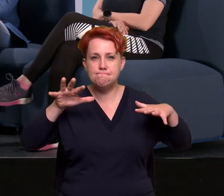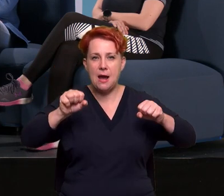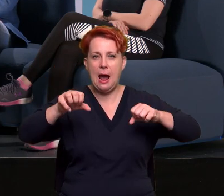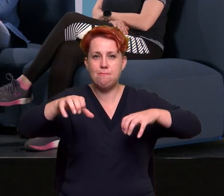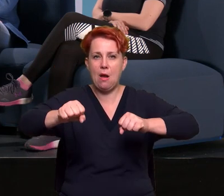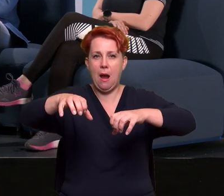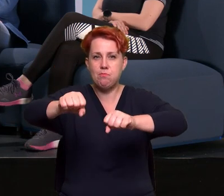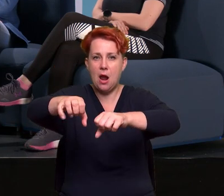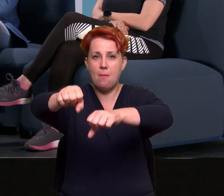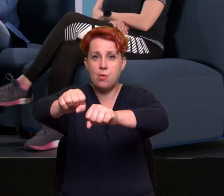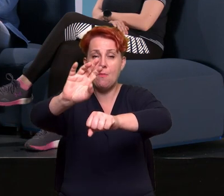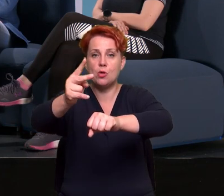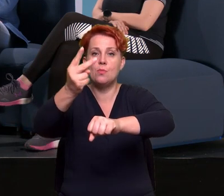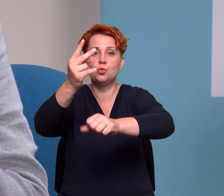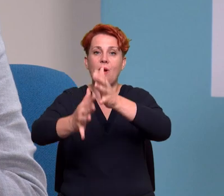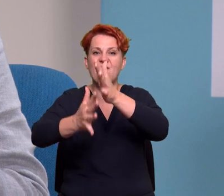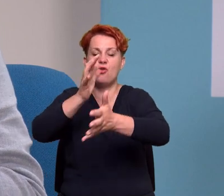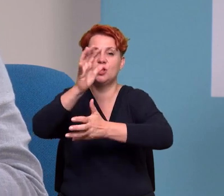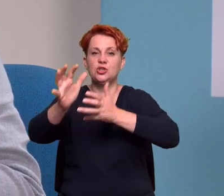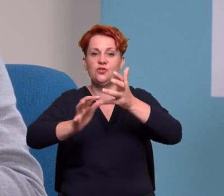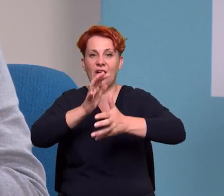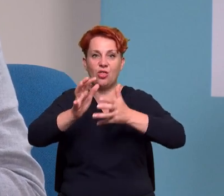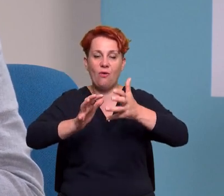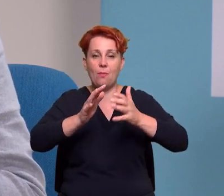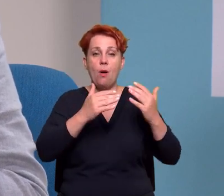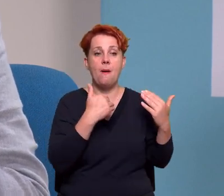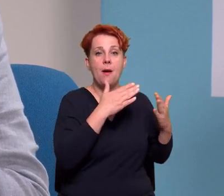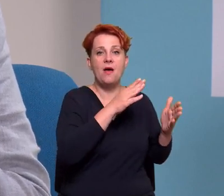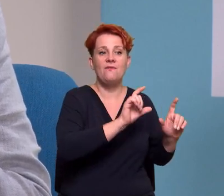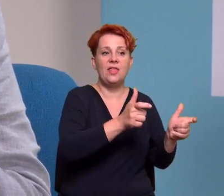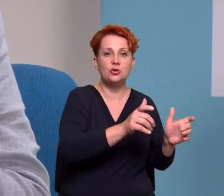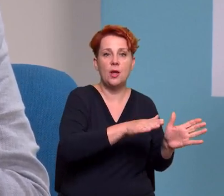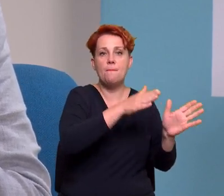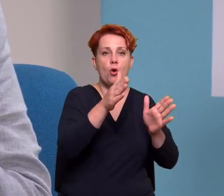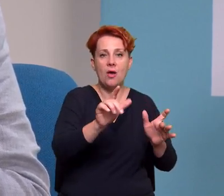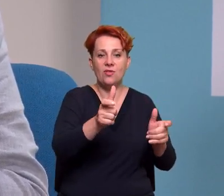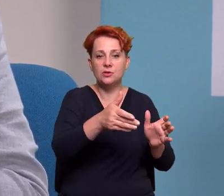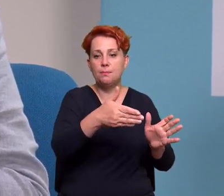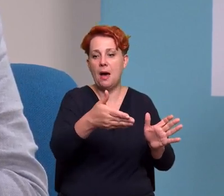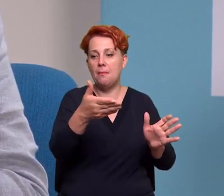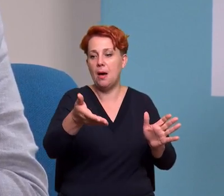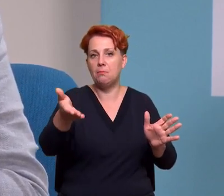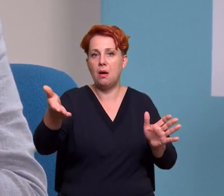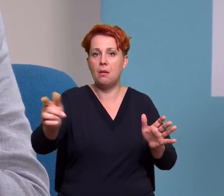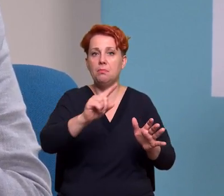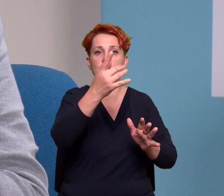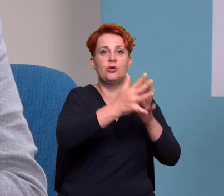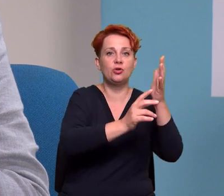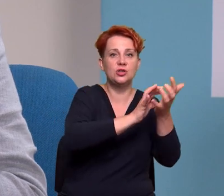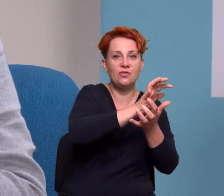a to był, proszę Państwa, ten pierwszy ruch kostki domina, tak? Potem z tej pierwszej wojny